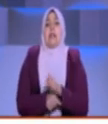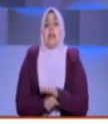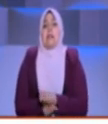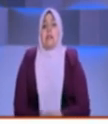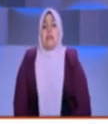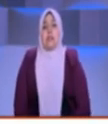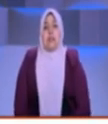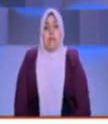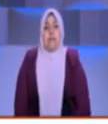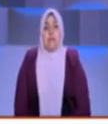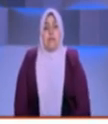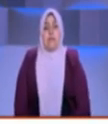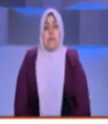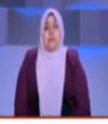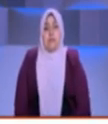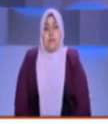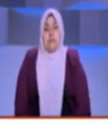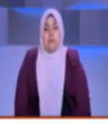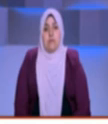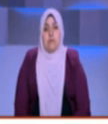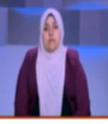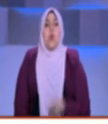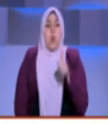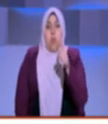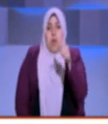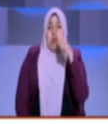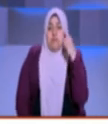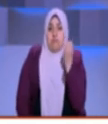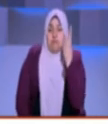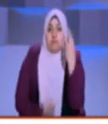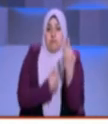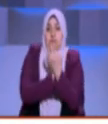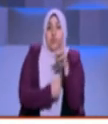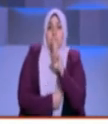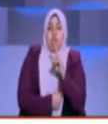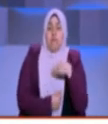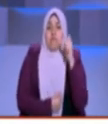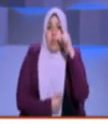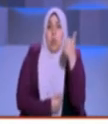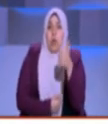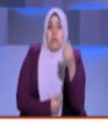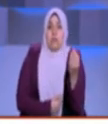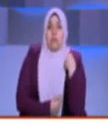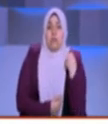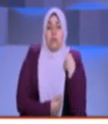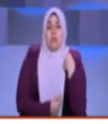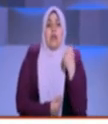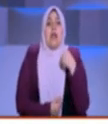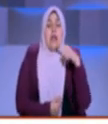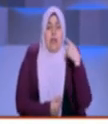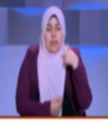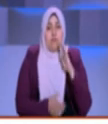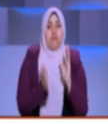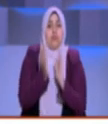أحمد، يعني أحييك على أنك يعني أشرت إلى هذه النقطة على وجه التحديد، وهذا يدعونا إلى يعني أن احنا نقول شابو